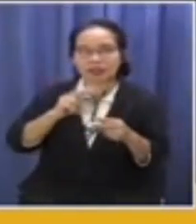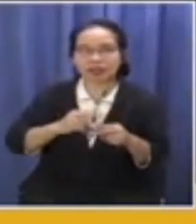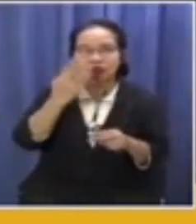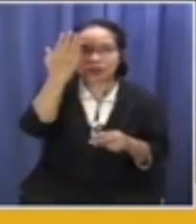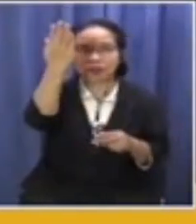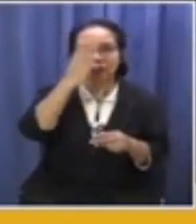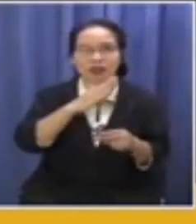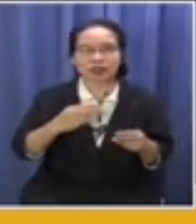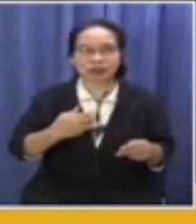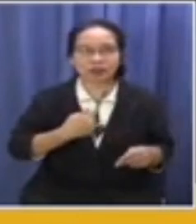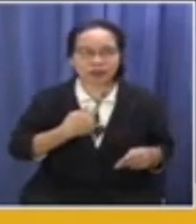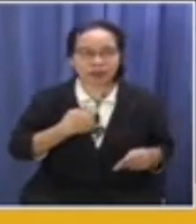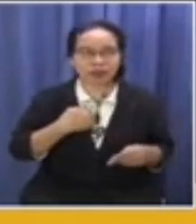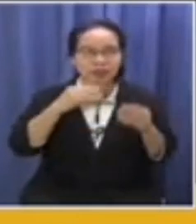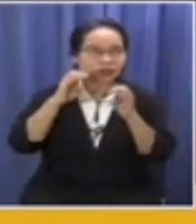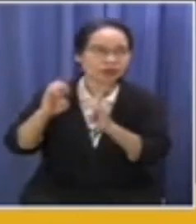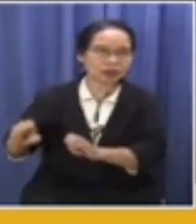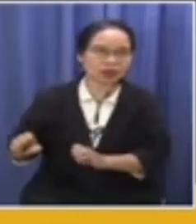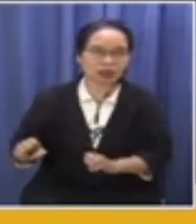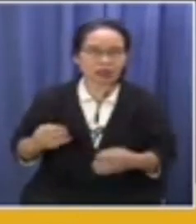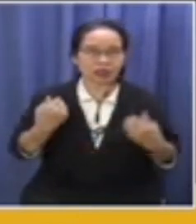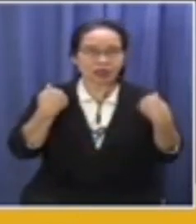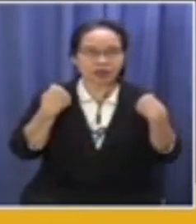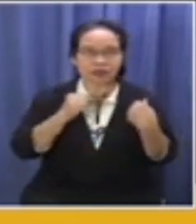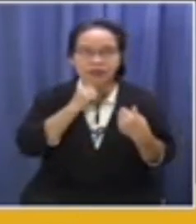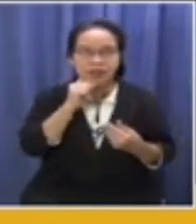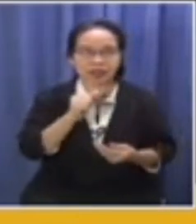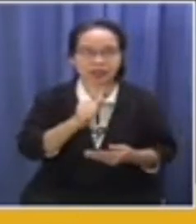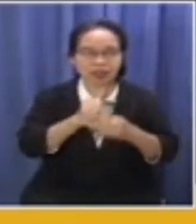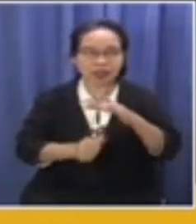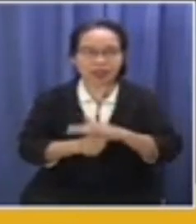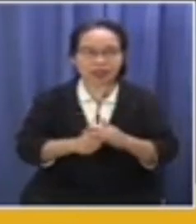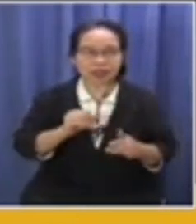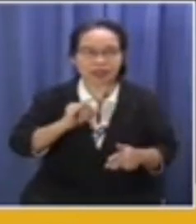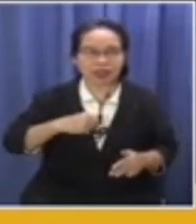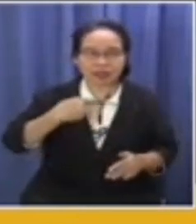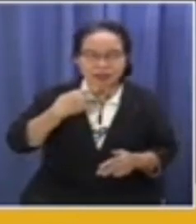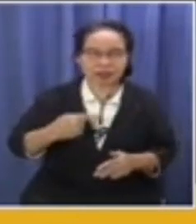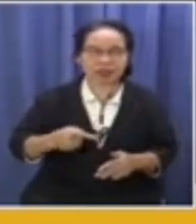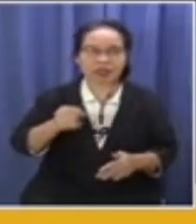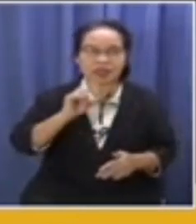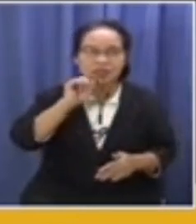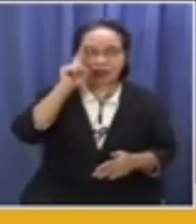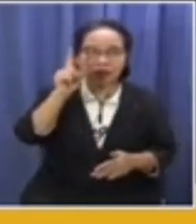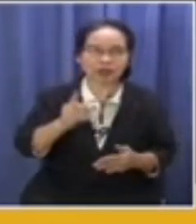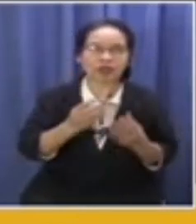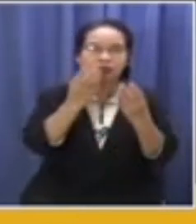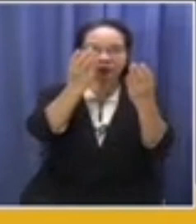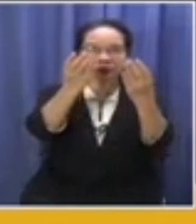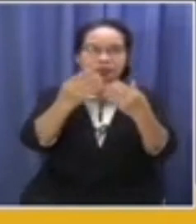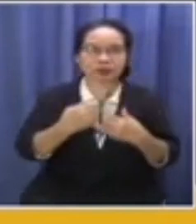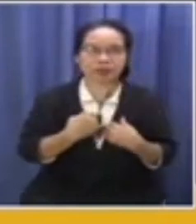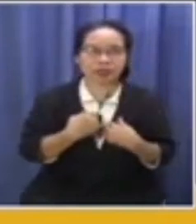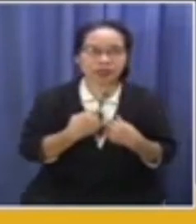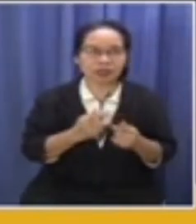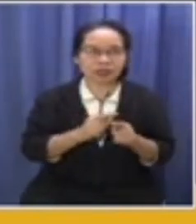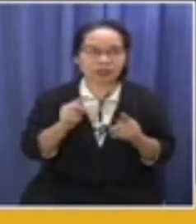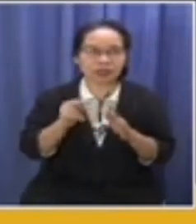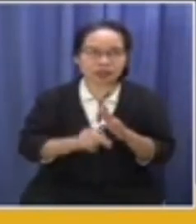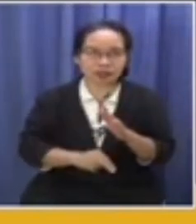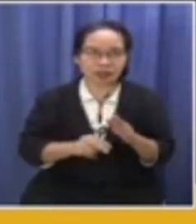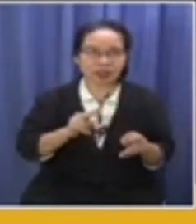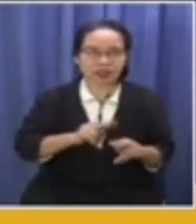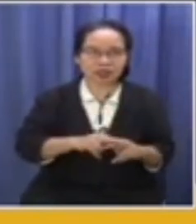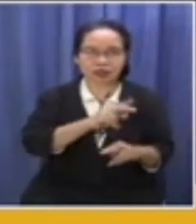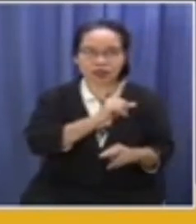sa iyo at ang aking kasamaan ay hindi ko ikinubli aking sinabi ipahahayag